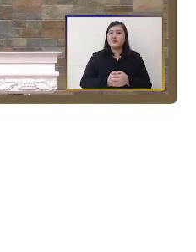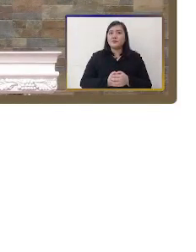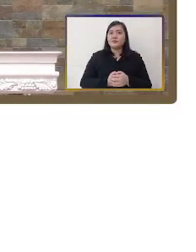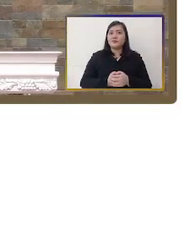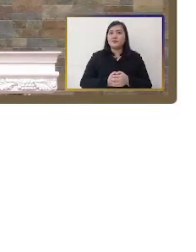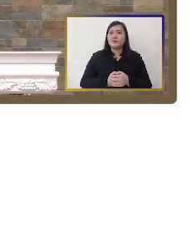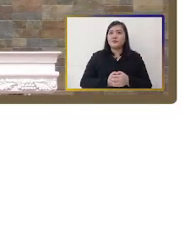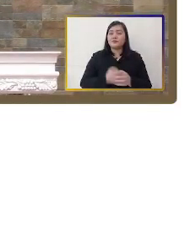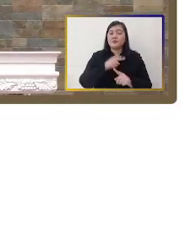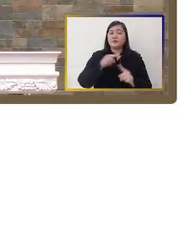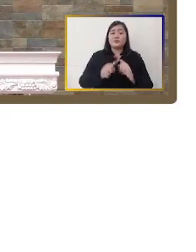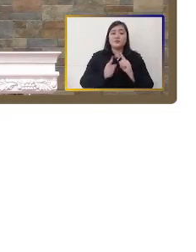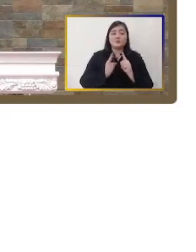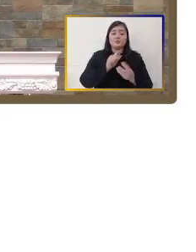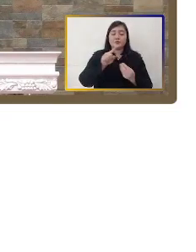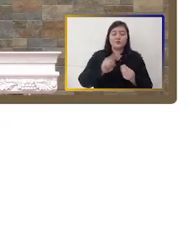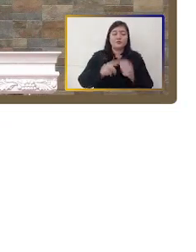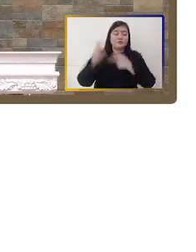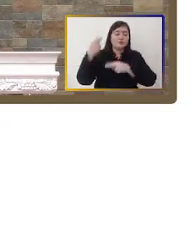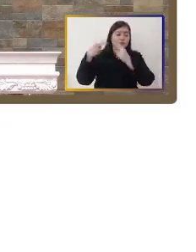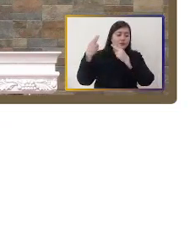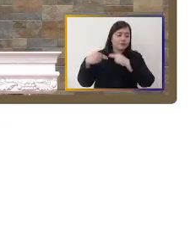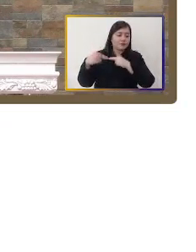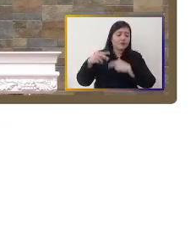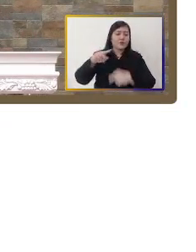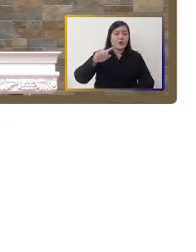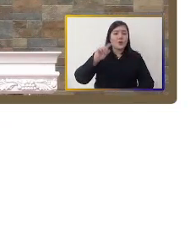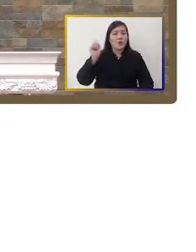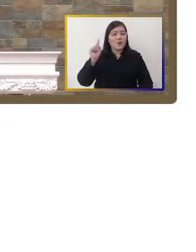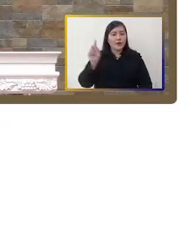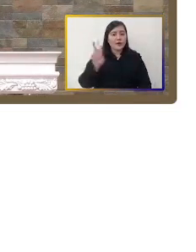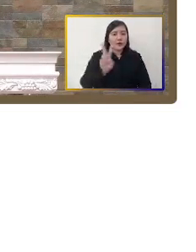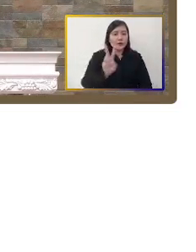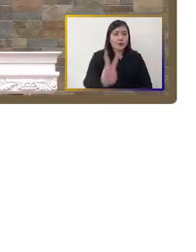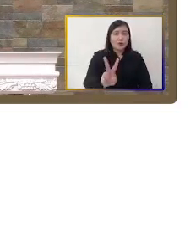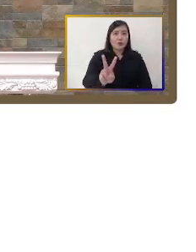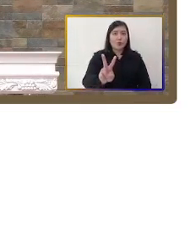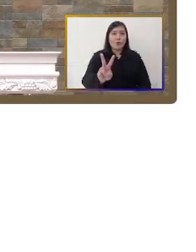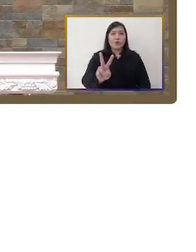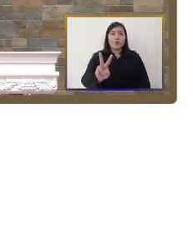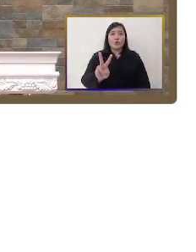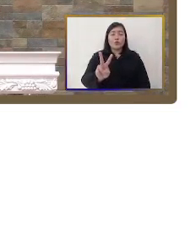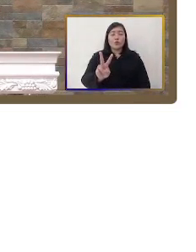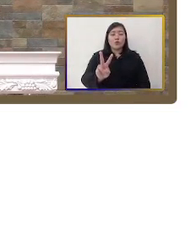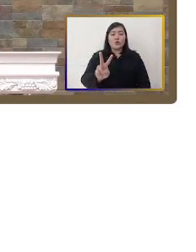concerned, dalawa lamang, mga kapatid, ang matagal na denomination sa mundong ito.